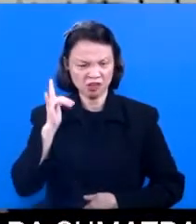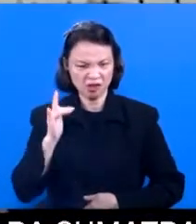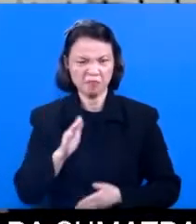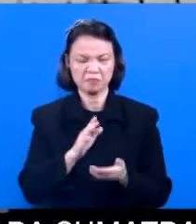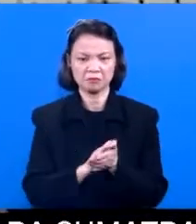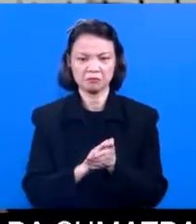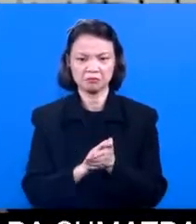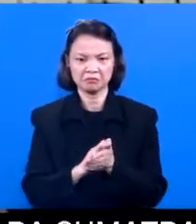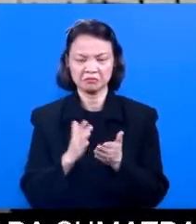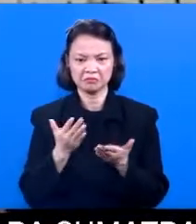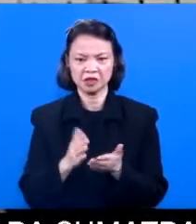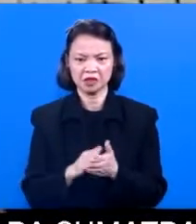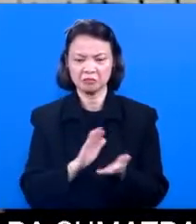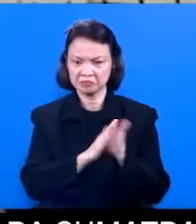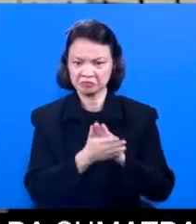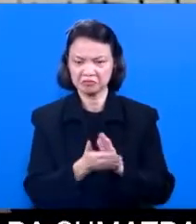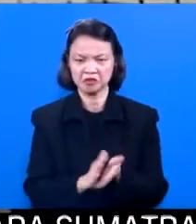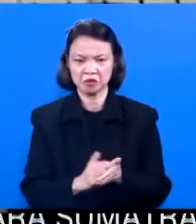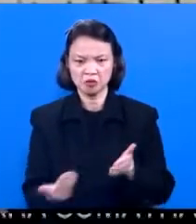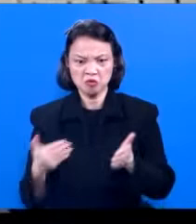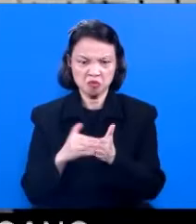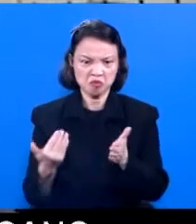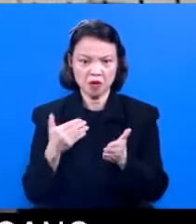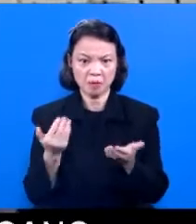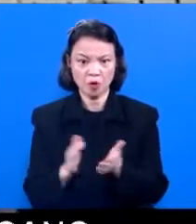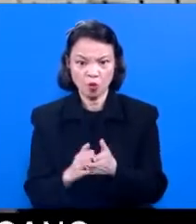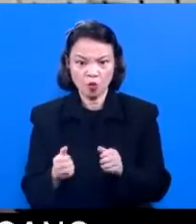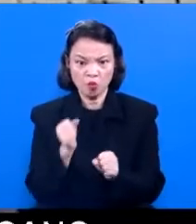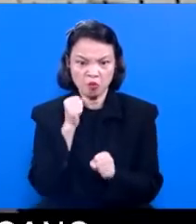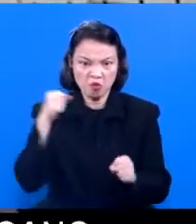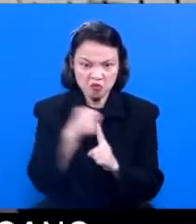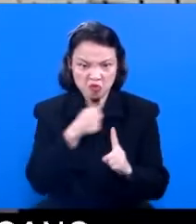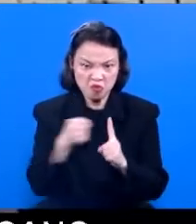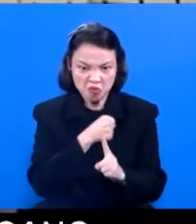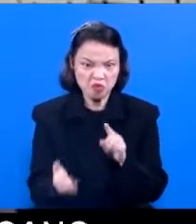menjadikan perlakuan itu berulang. Nah, walaupun mungkin